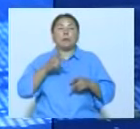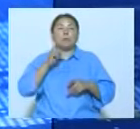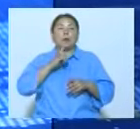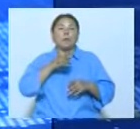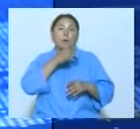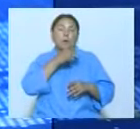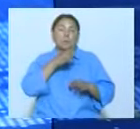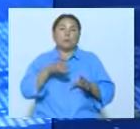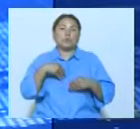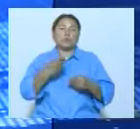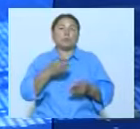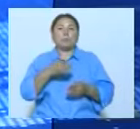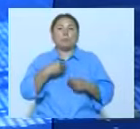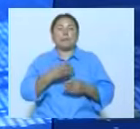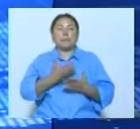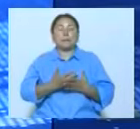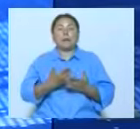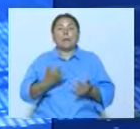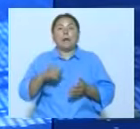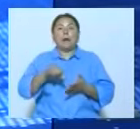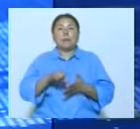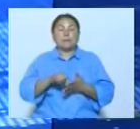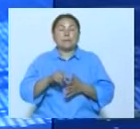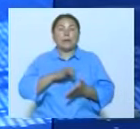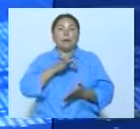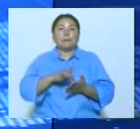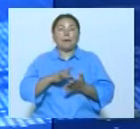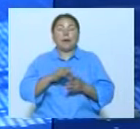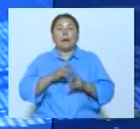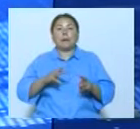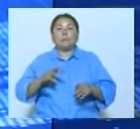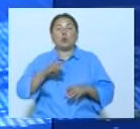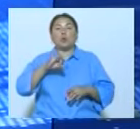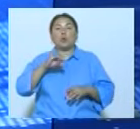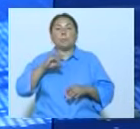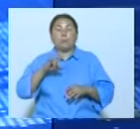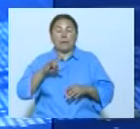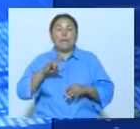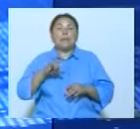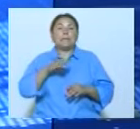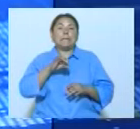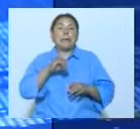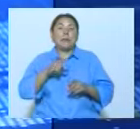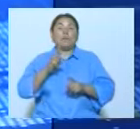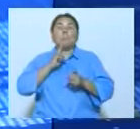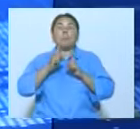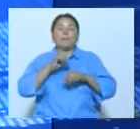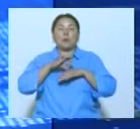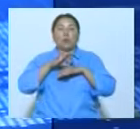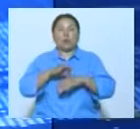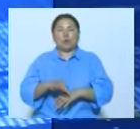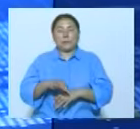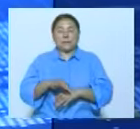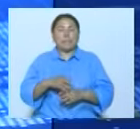уақытында ғана су беріледі. Бүгін осы мәселеге қатысты қала әкімі Ұлықбек Тіналиев брифинг өткізді. Шаһар басшысы тұшыту